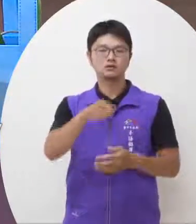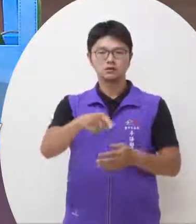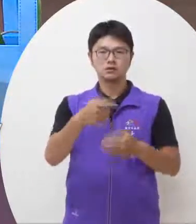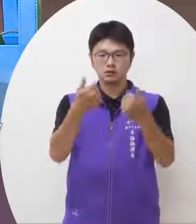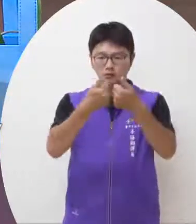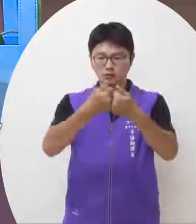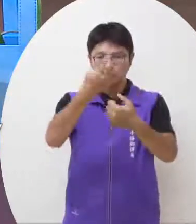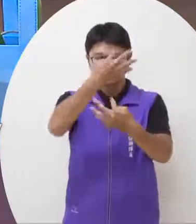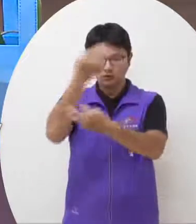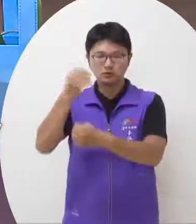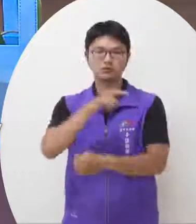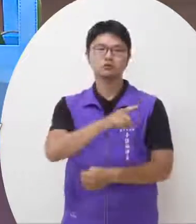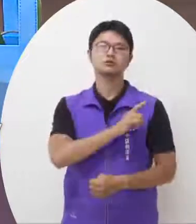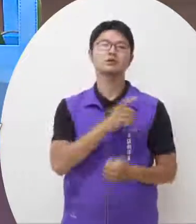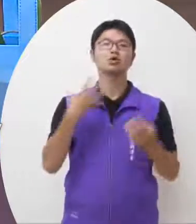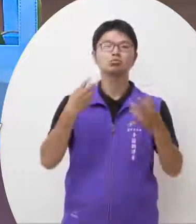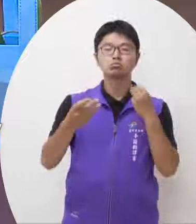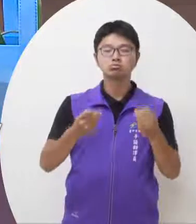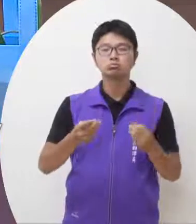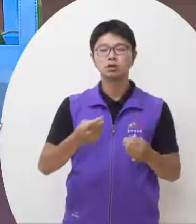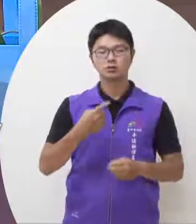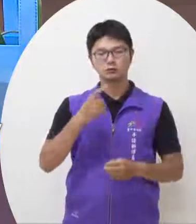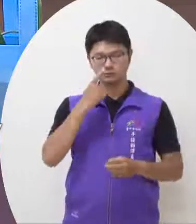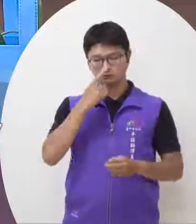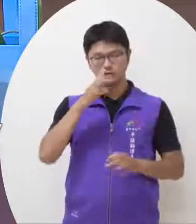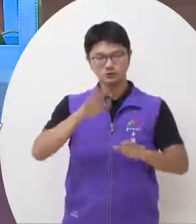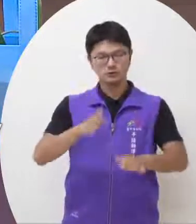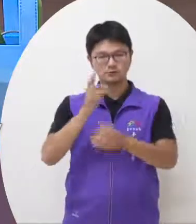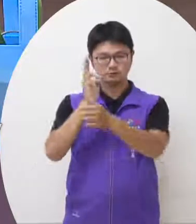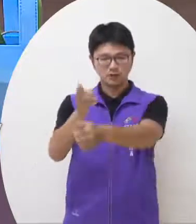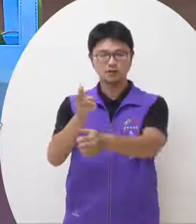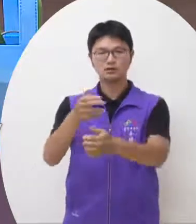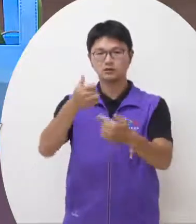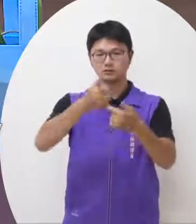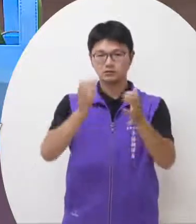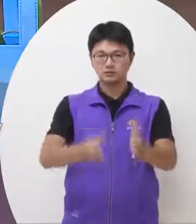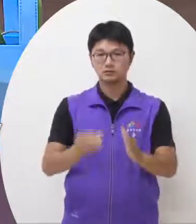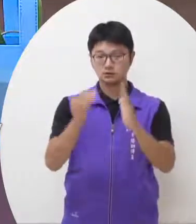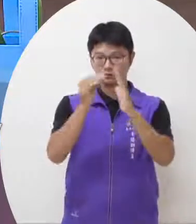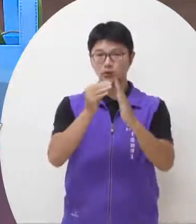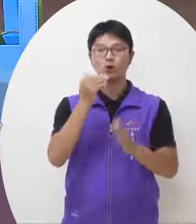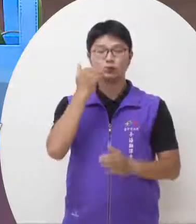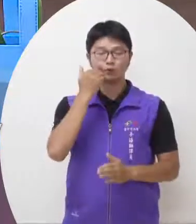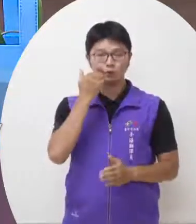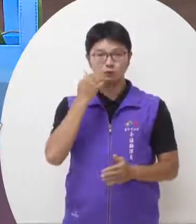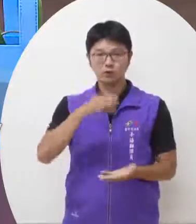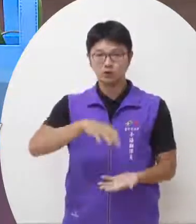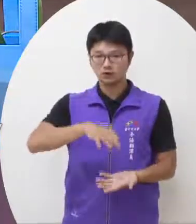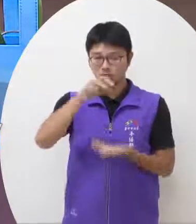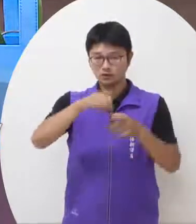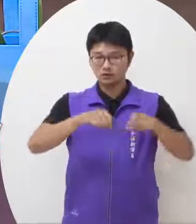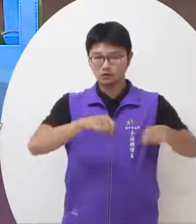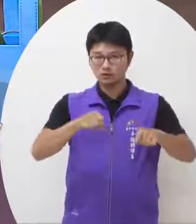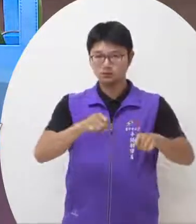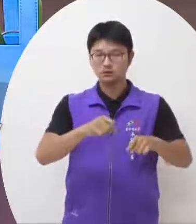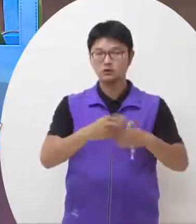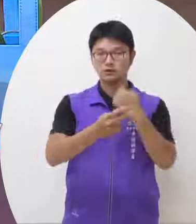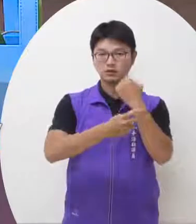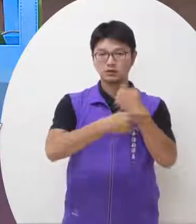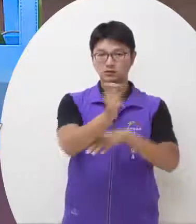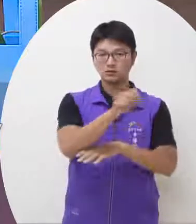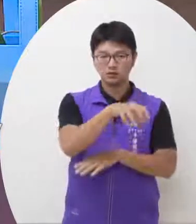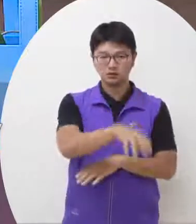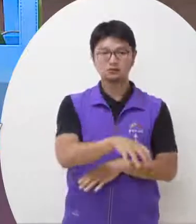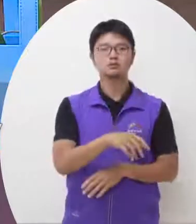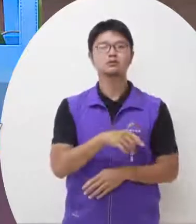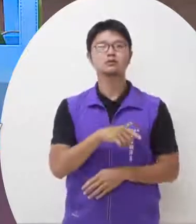他什么时候可以来列席哈。所以我可不可以倒过来拜托建设局？那如果说有提案机关，比如说某个里办公室，他提我